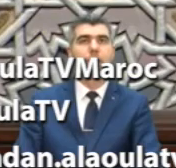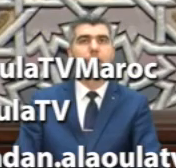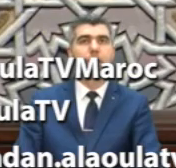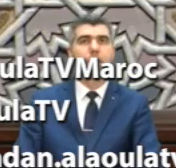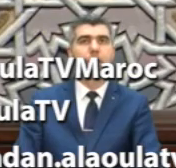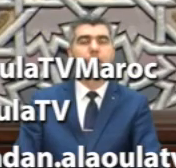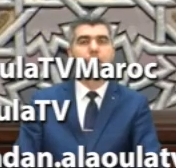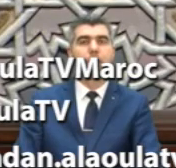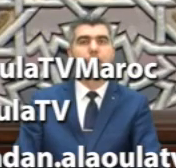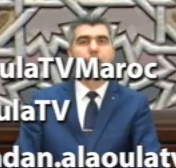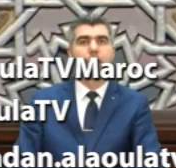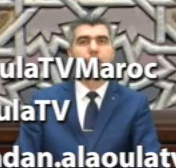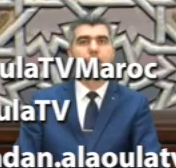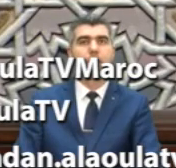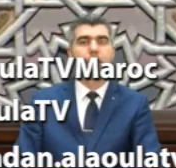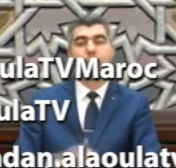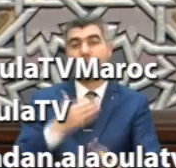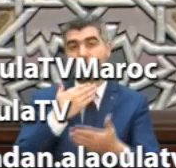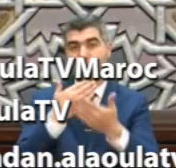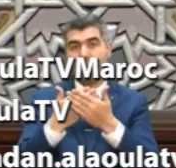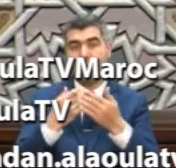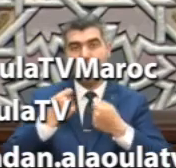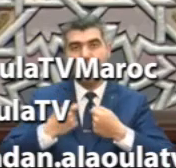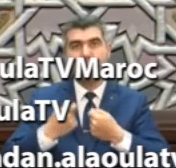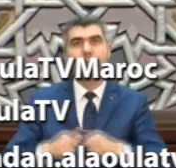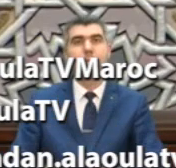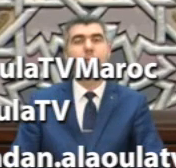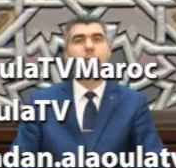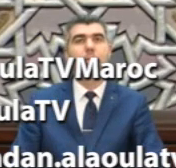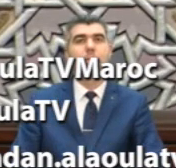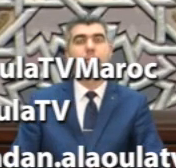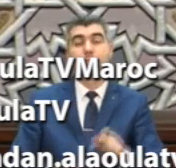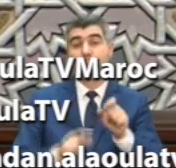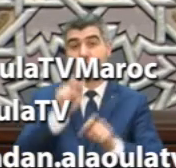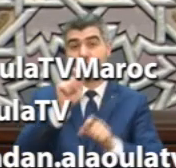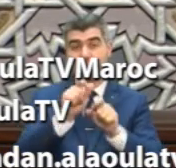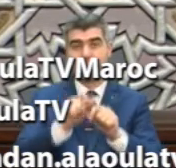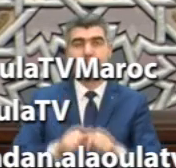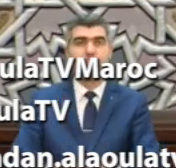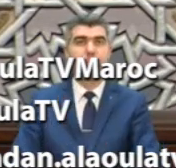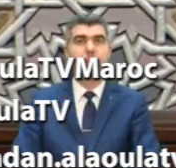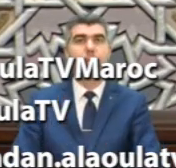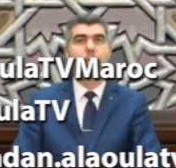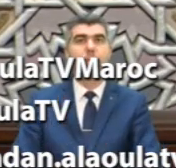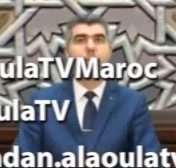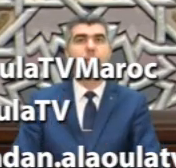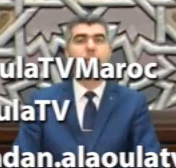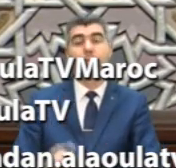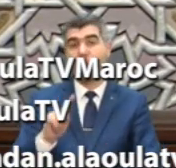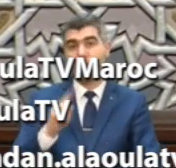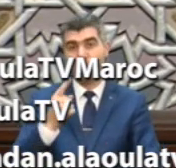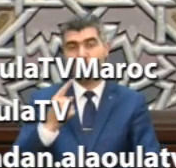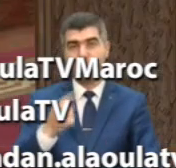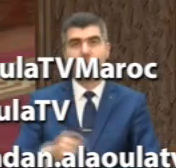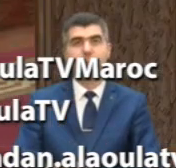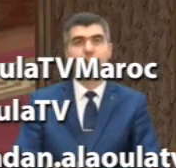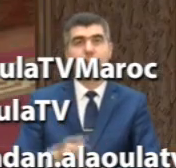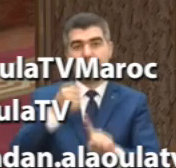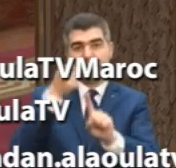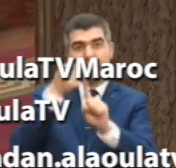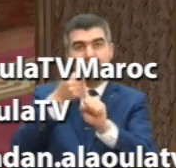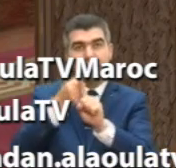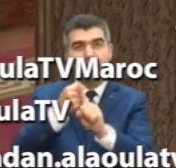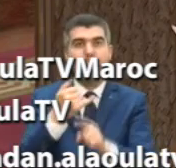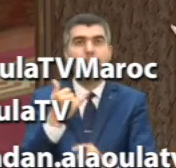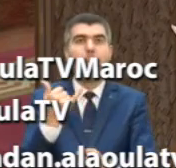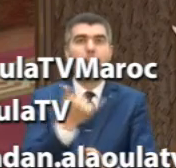سيدة الوزير، سيدة الرئيسة، سيدة النائبة المحترمة، أولا هنالك مجهود